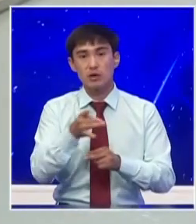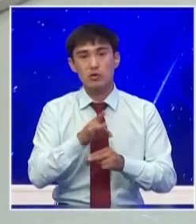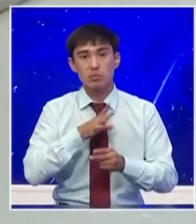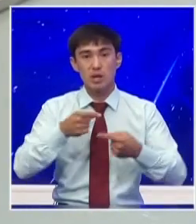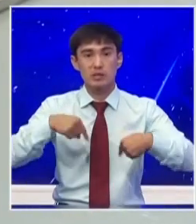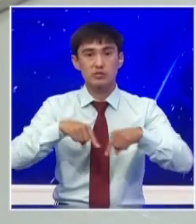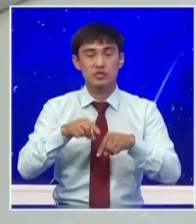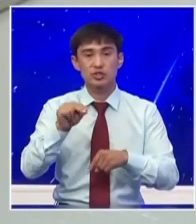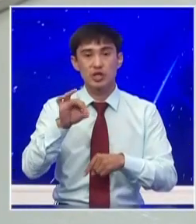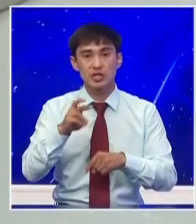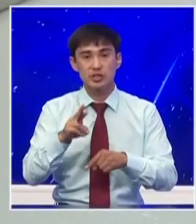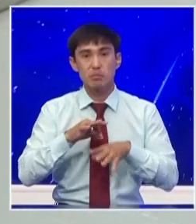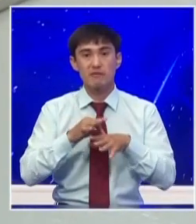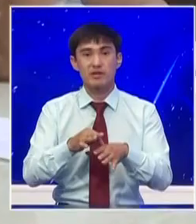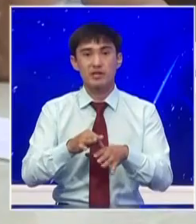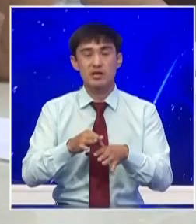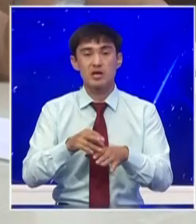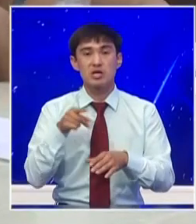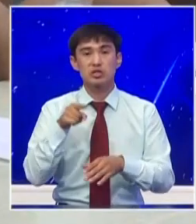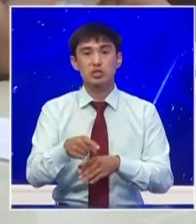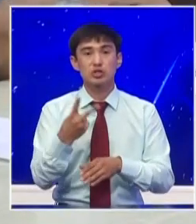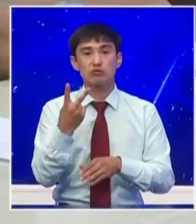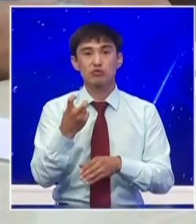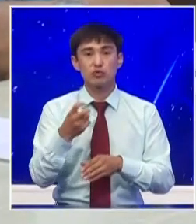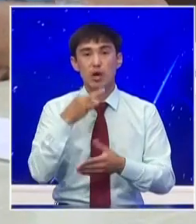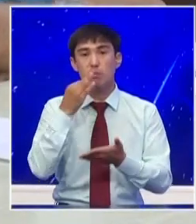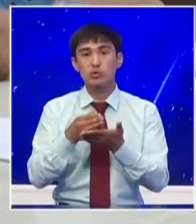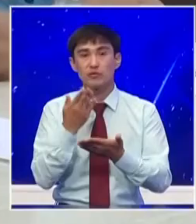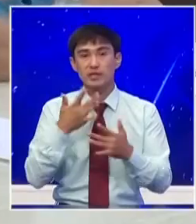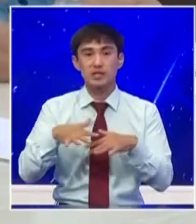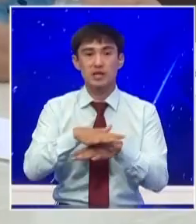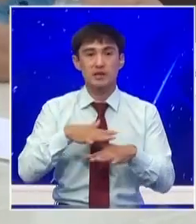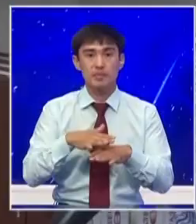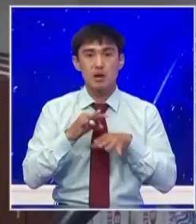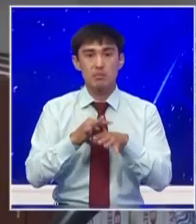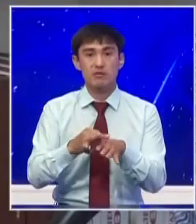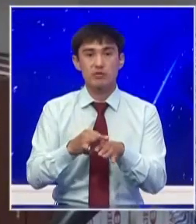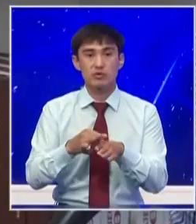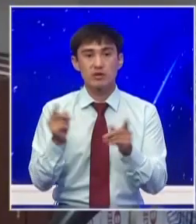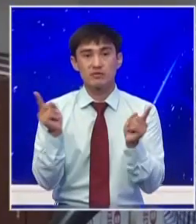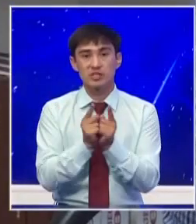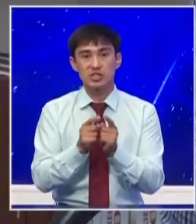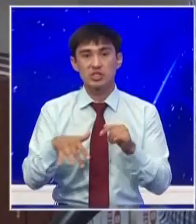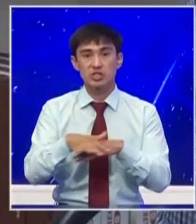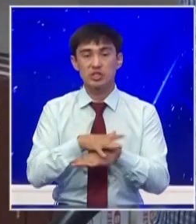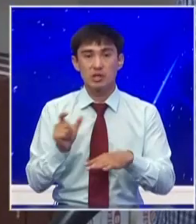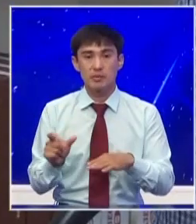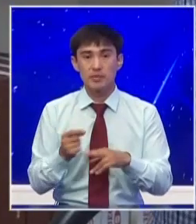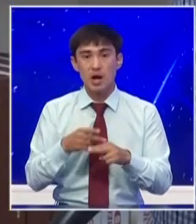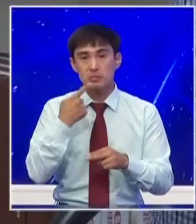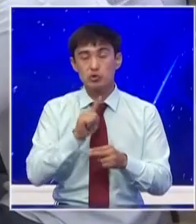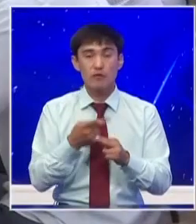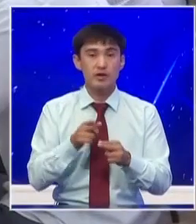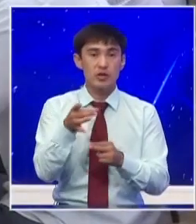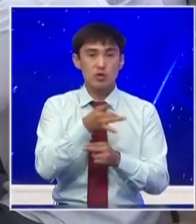был организован челлендж и проведено около 1200 опросов населения. Проведен ряд встреч с жителями. Стоит отметить,